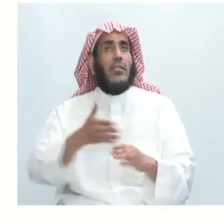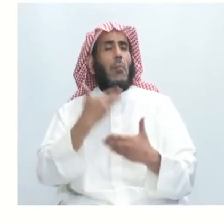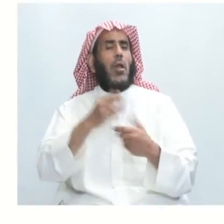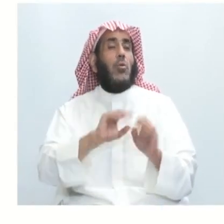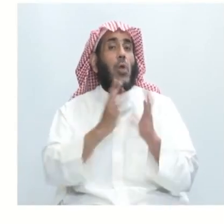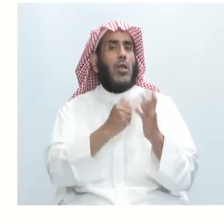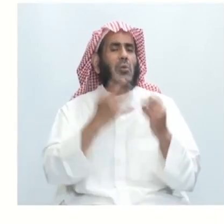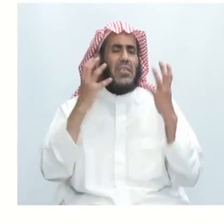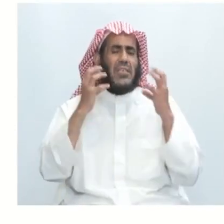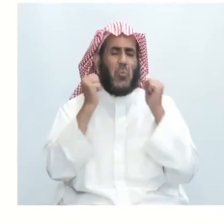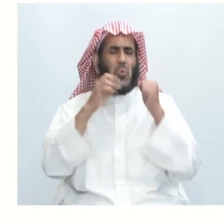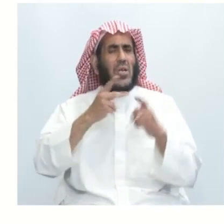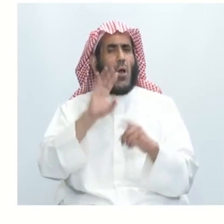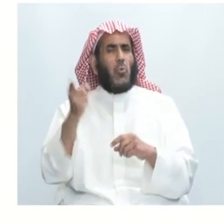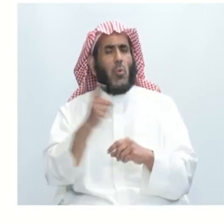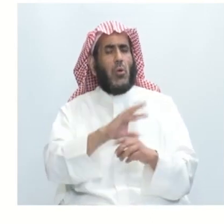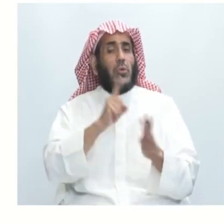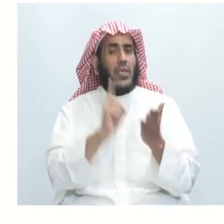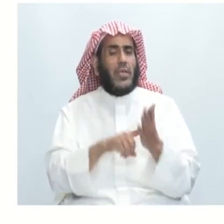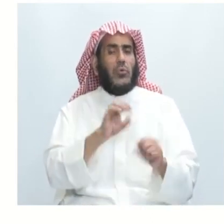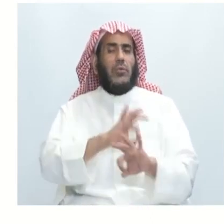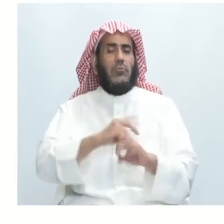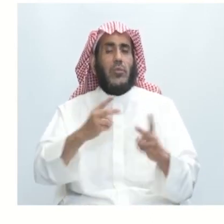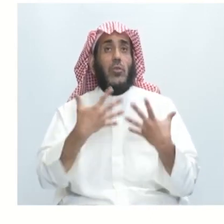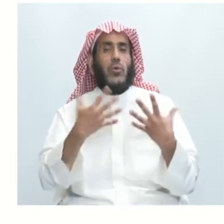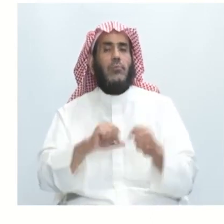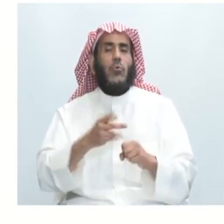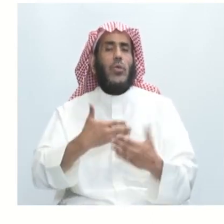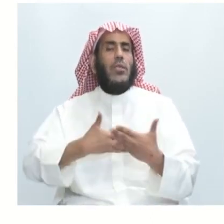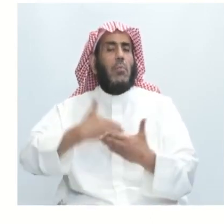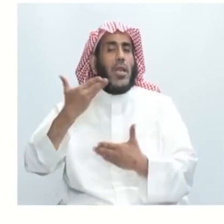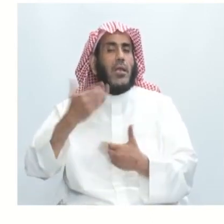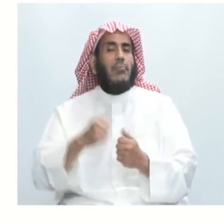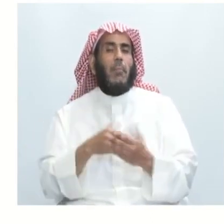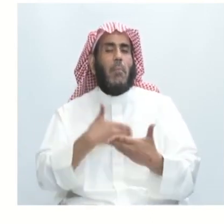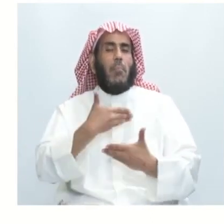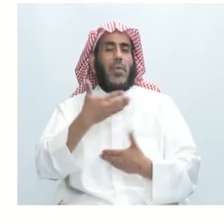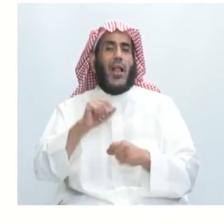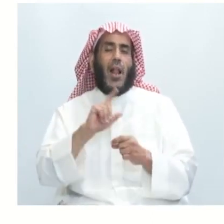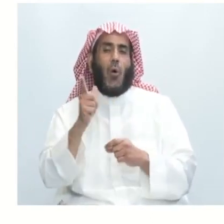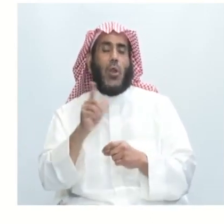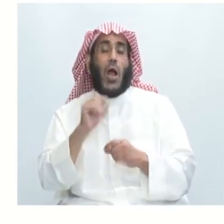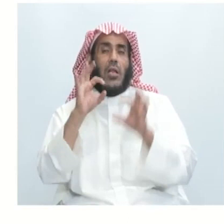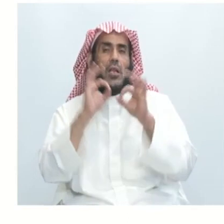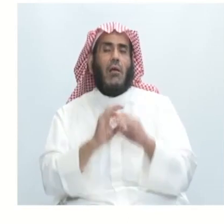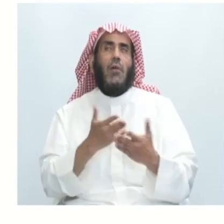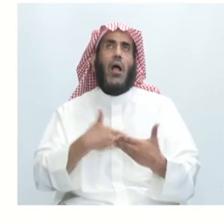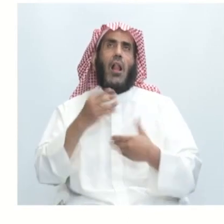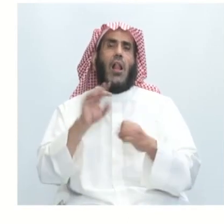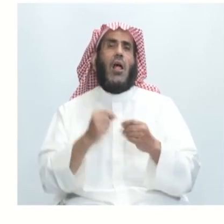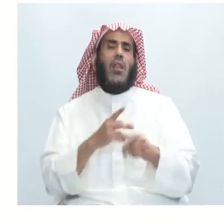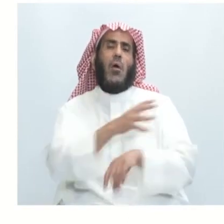والتعجب والتحسر والانكار والتوبيخ والتقرير والتاكيد والتشويق والتمني مثل قوله قال تعالى فهل لنا